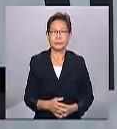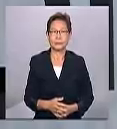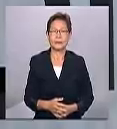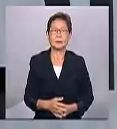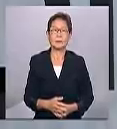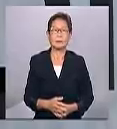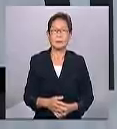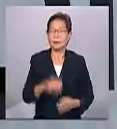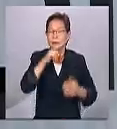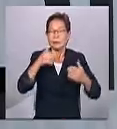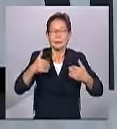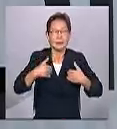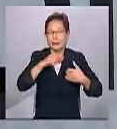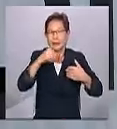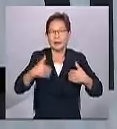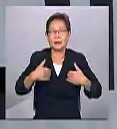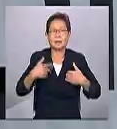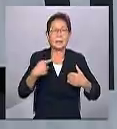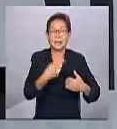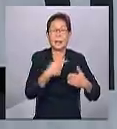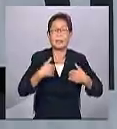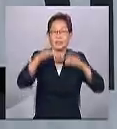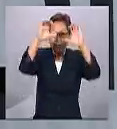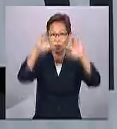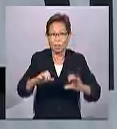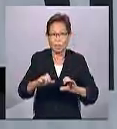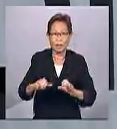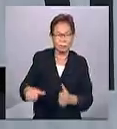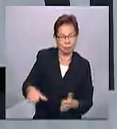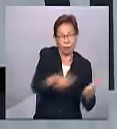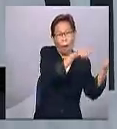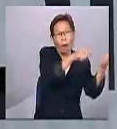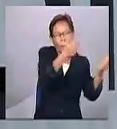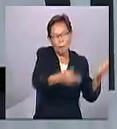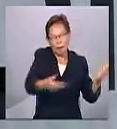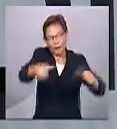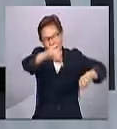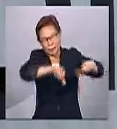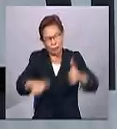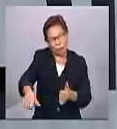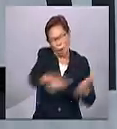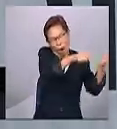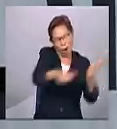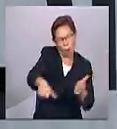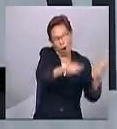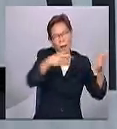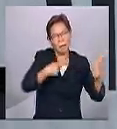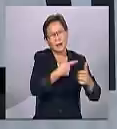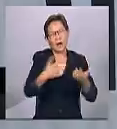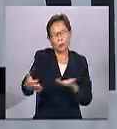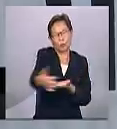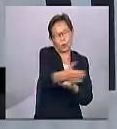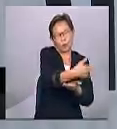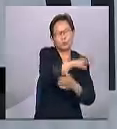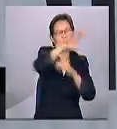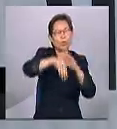operator bahawa benda tu dibuang, betul saja? Tak ada, kita ada cara kita untuk melupuskan PPE dan bahan-bahan kimia dan sebagainya. Memang ada, kita kutip